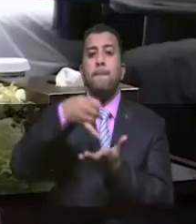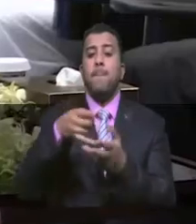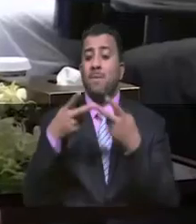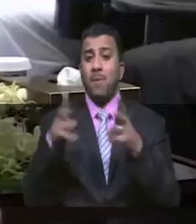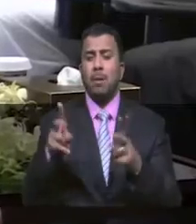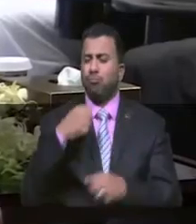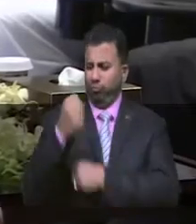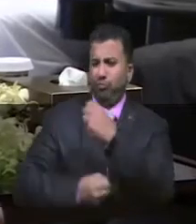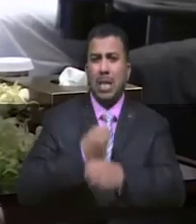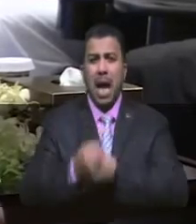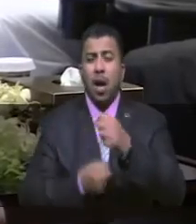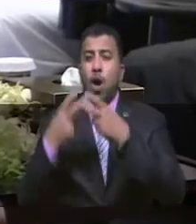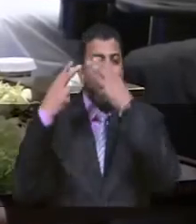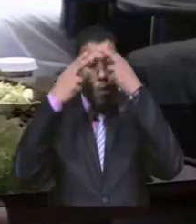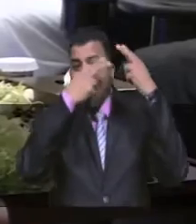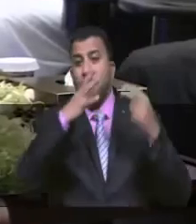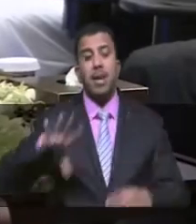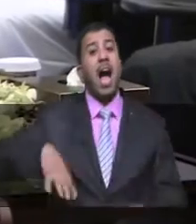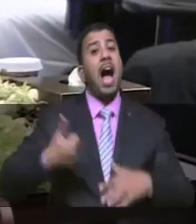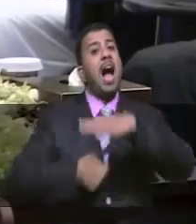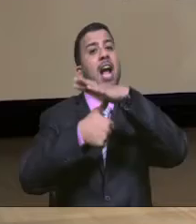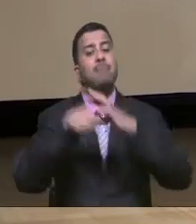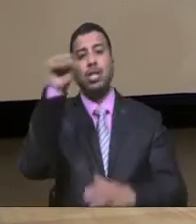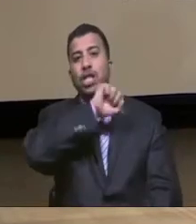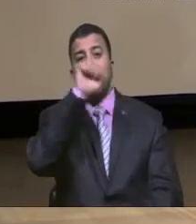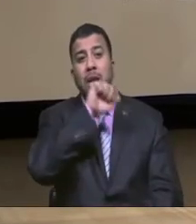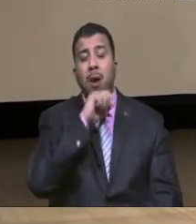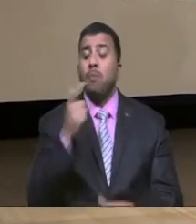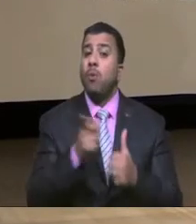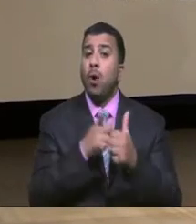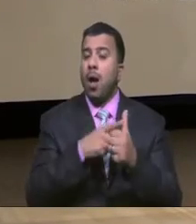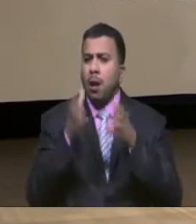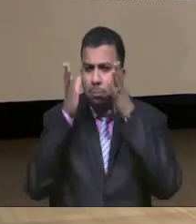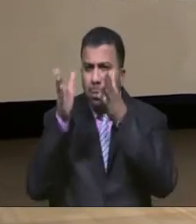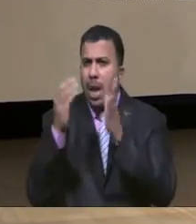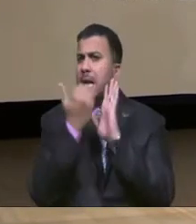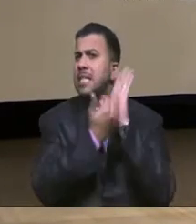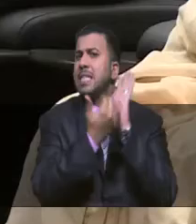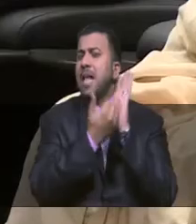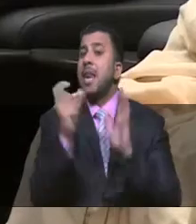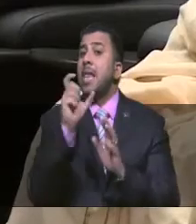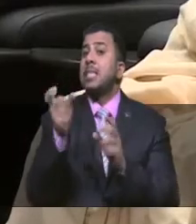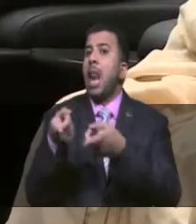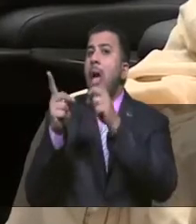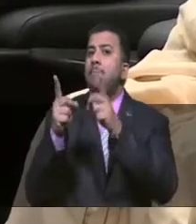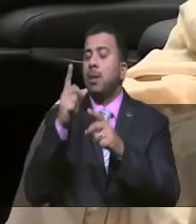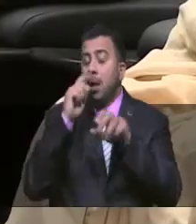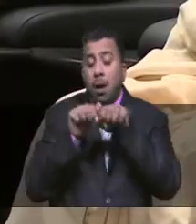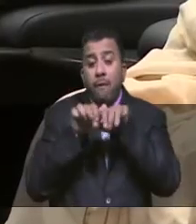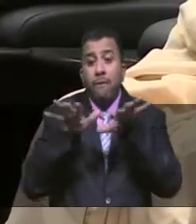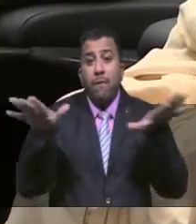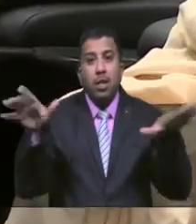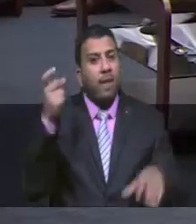سعى نحو تحقيق رؤية صاحب السمو حاكم الشارقة، ألا وهي العناية بالاقتصاد الإسلامي ونشر